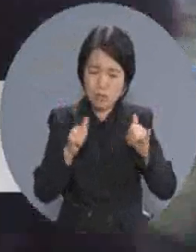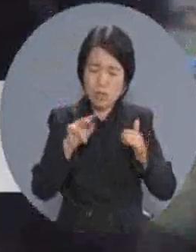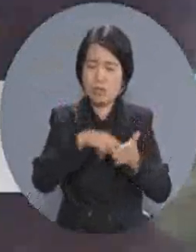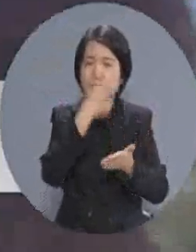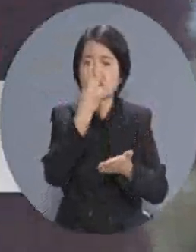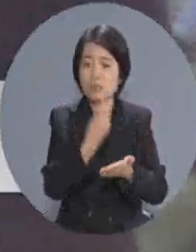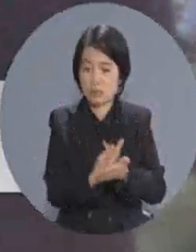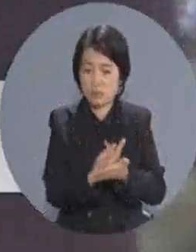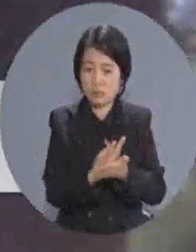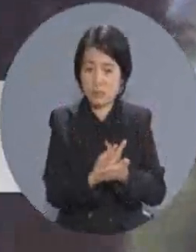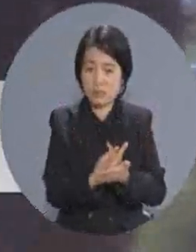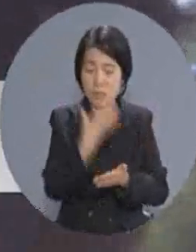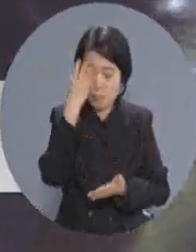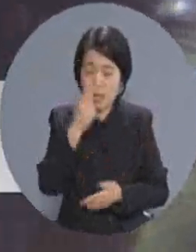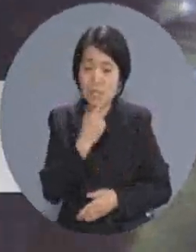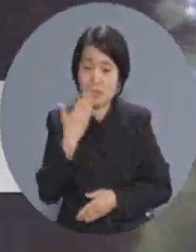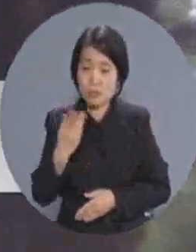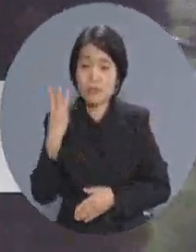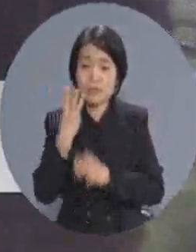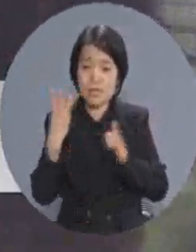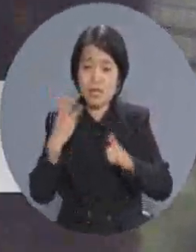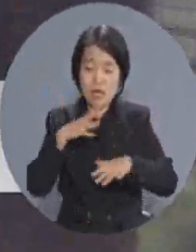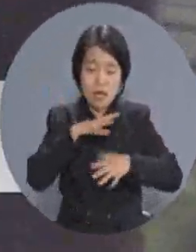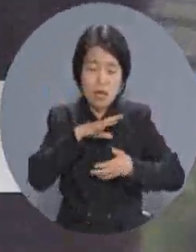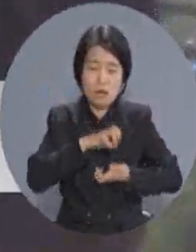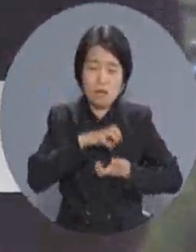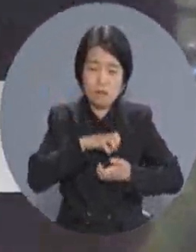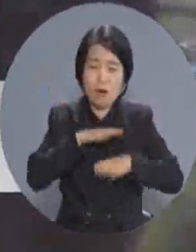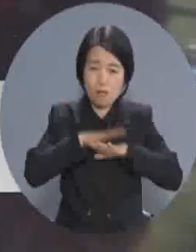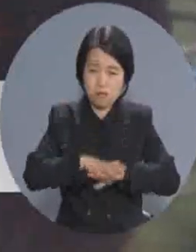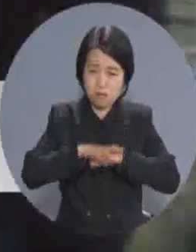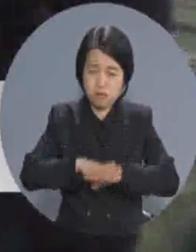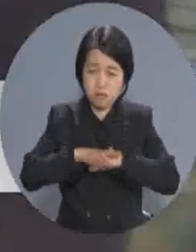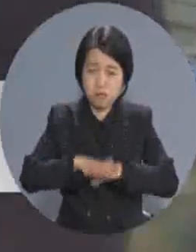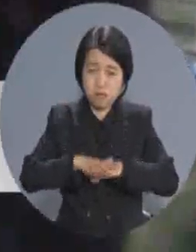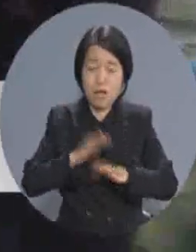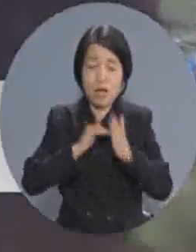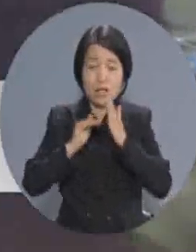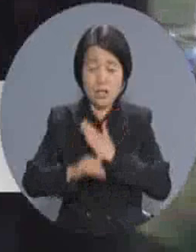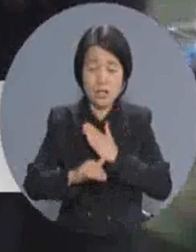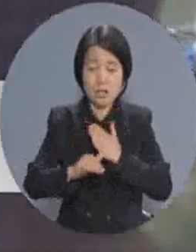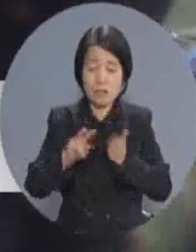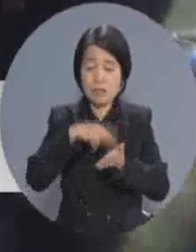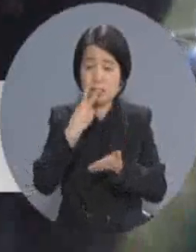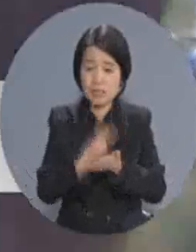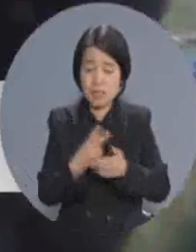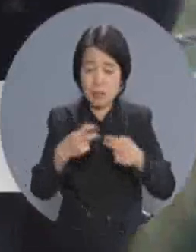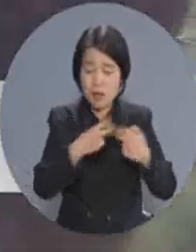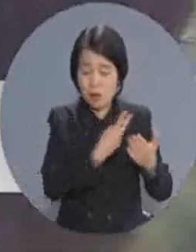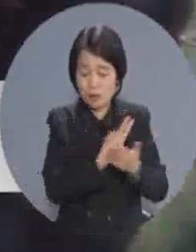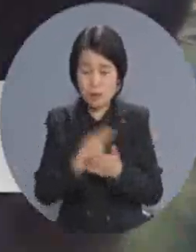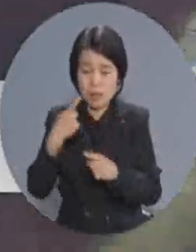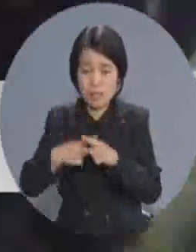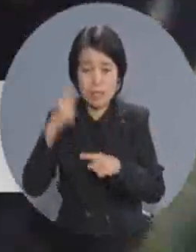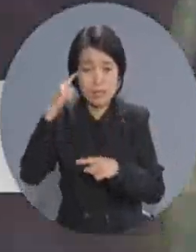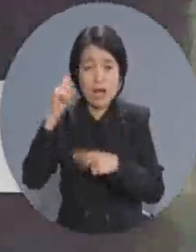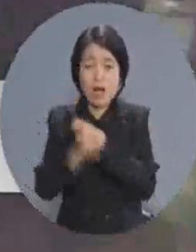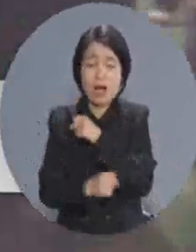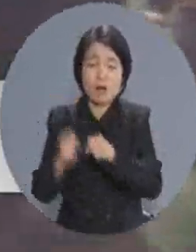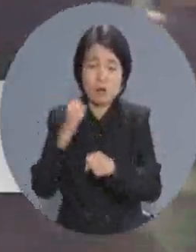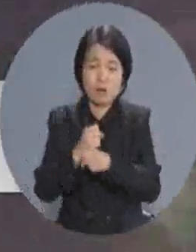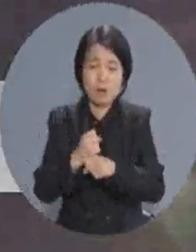쓰러졌습니다이를 본 소방관 3명은 심폐소생술을 실시했는데요 이후 쓰러진 시민은 병원 이송 중 의식을 찾아